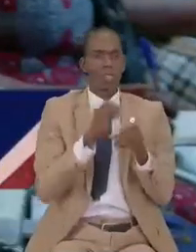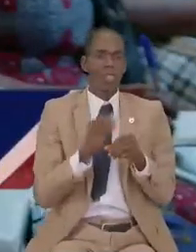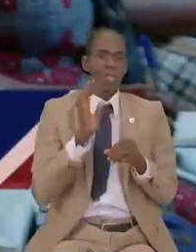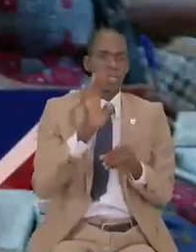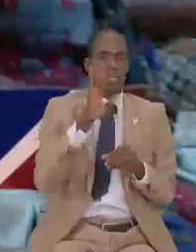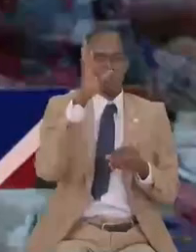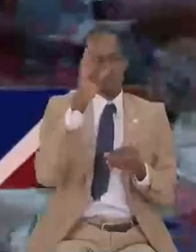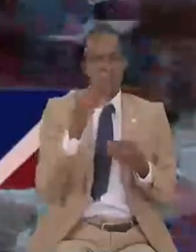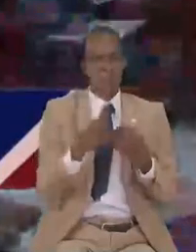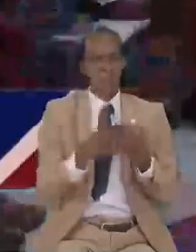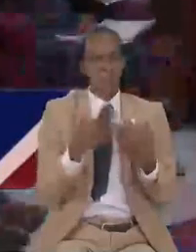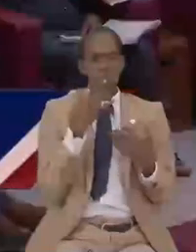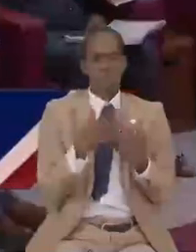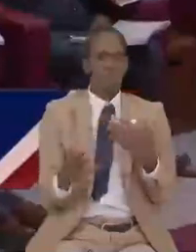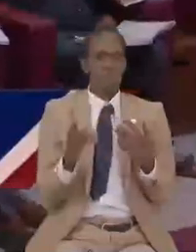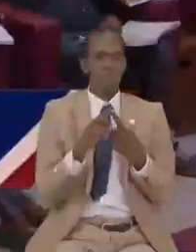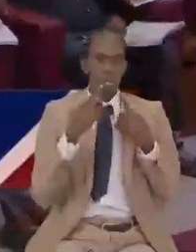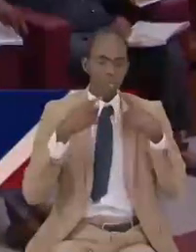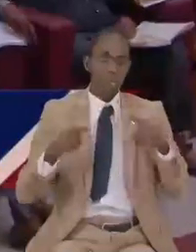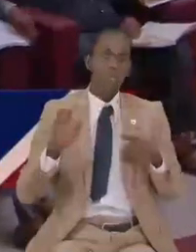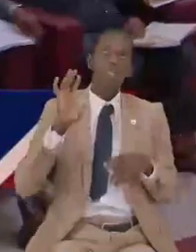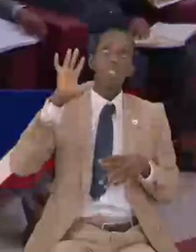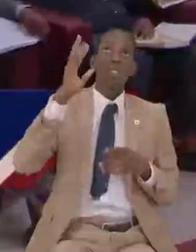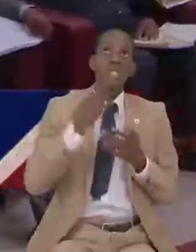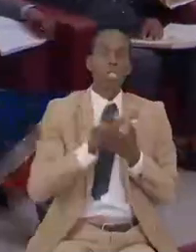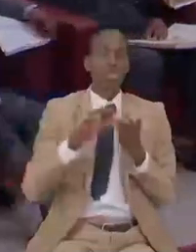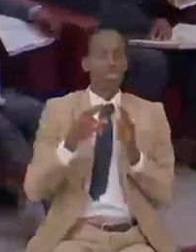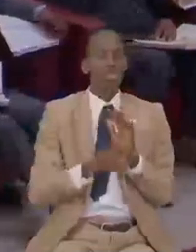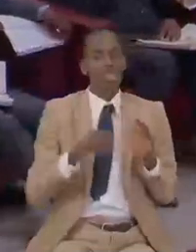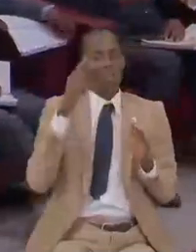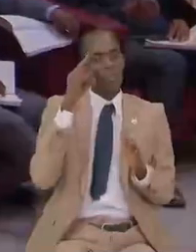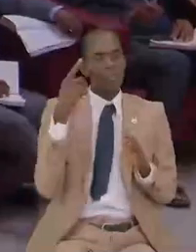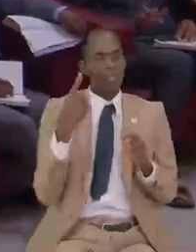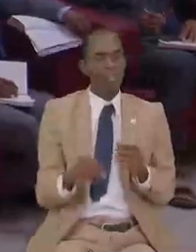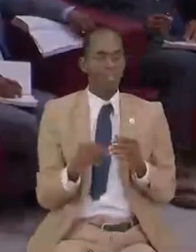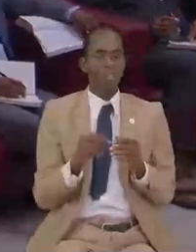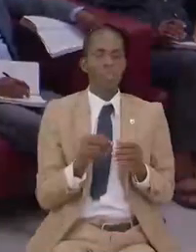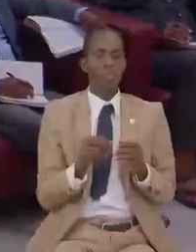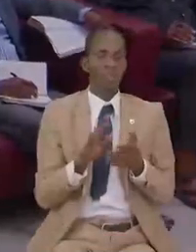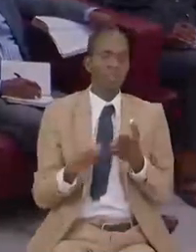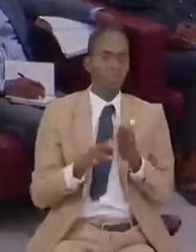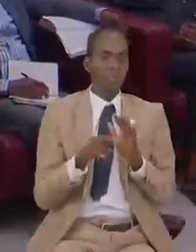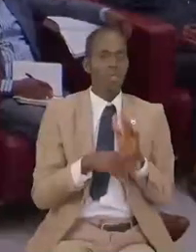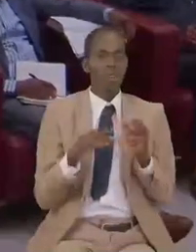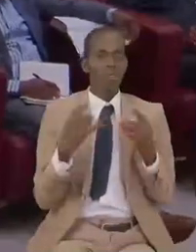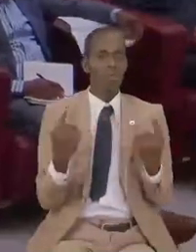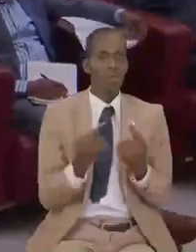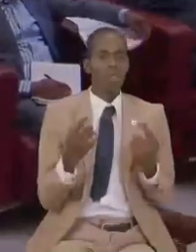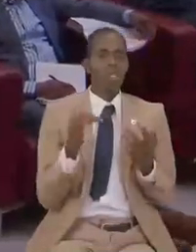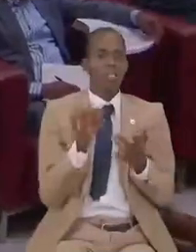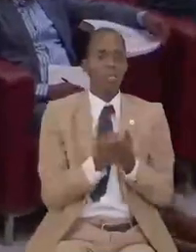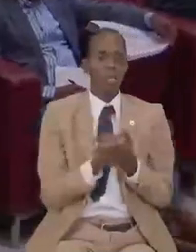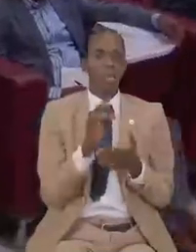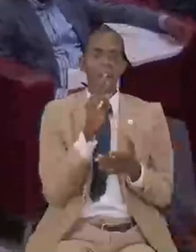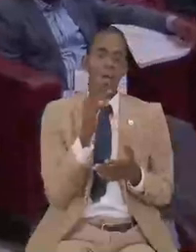croiraient victime propitiatoire afin de montrer sa justice parce qu'il avait laissé impuni les péchés